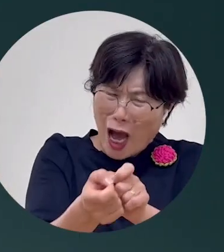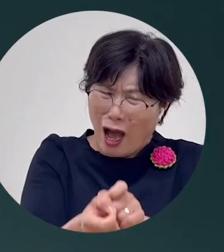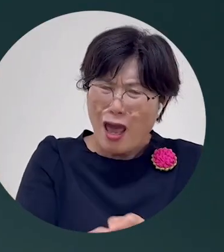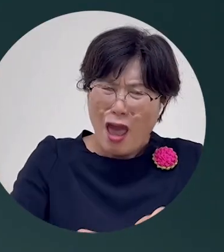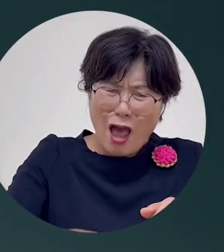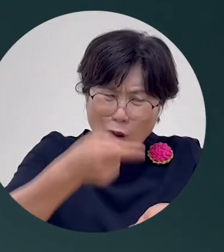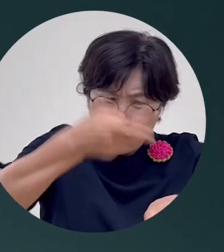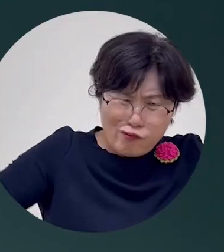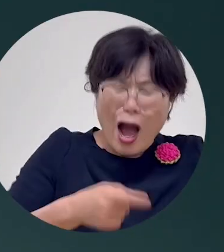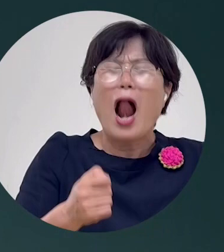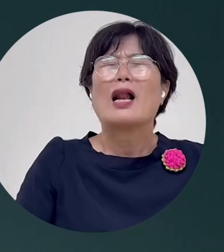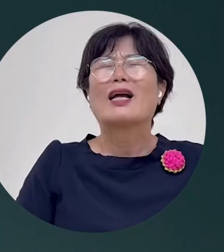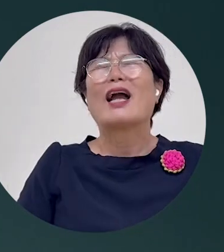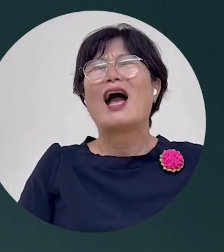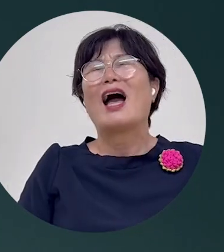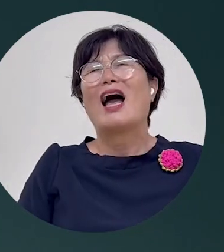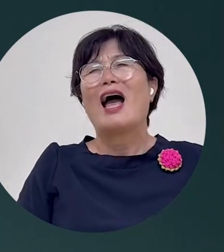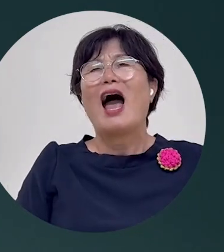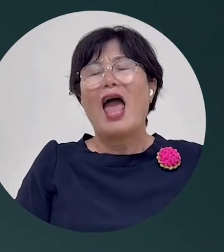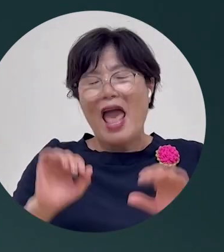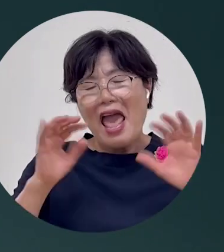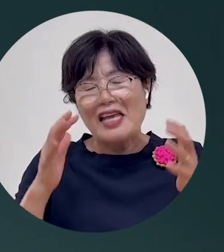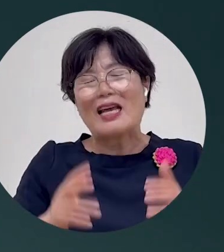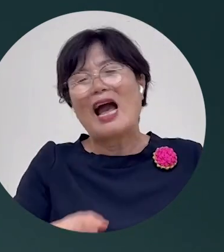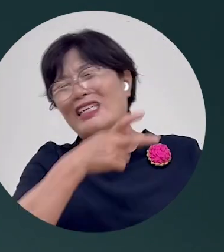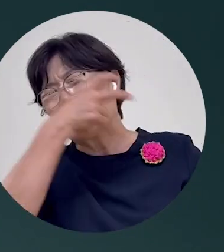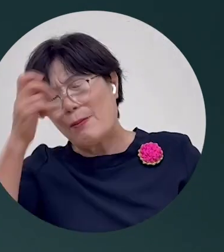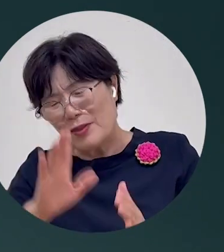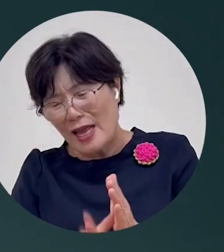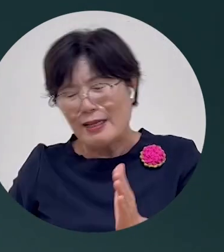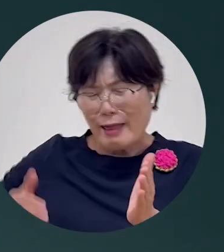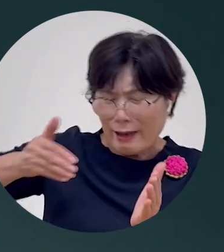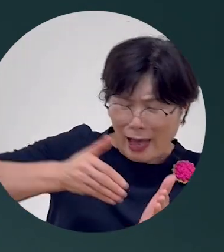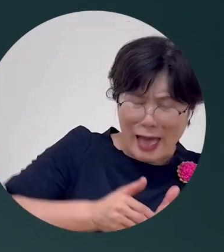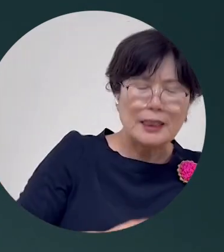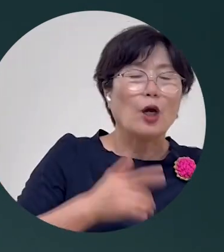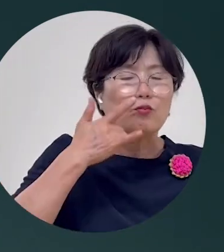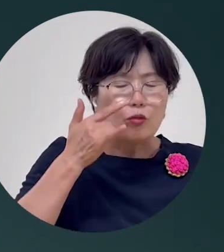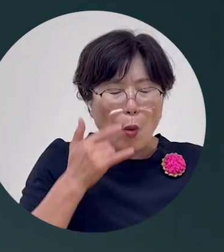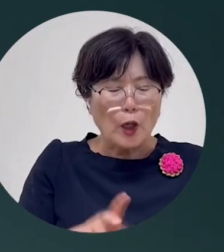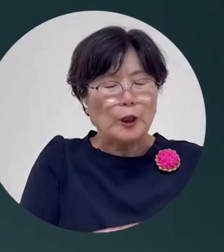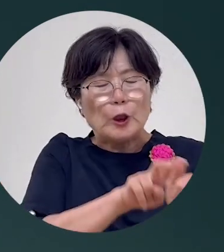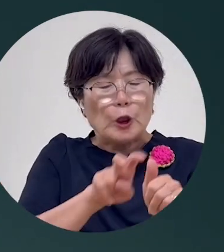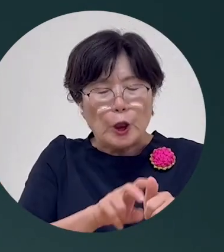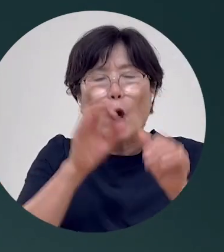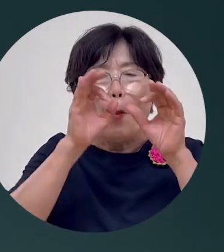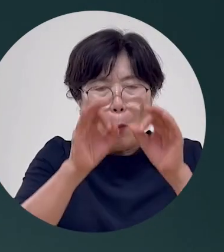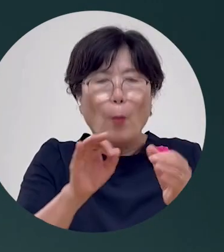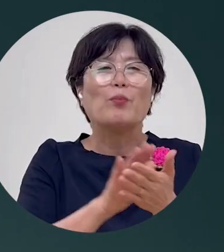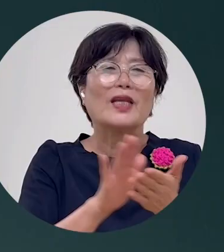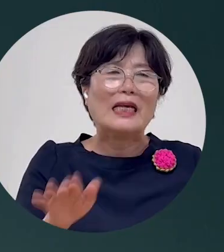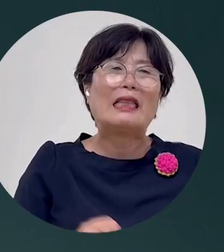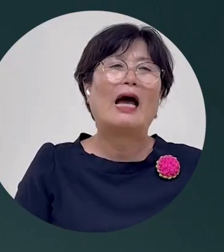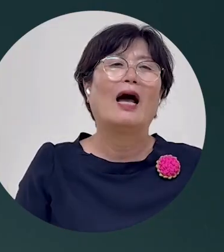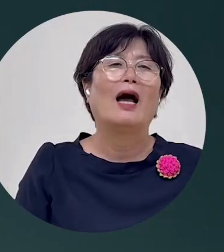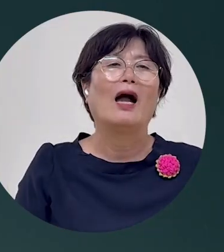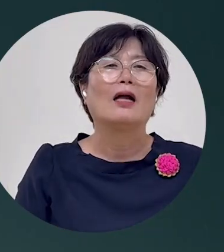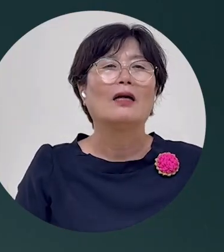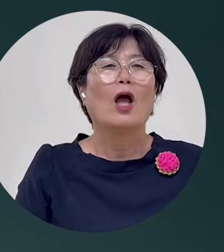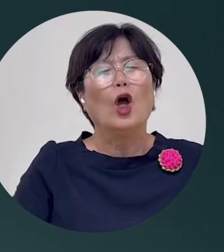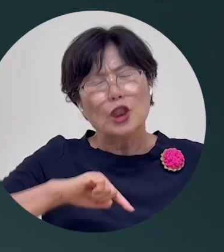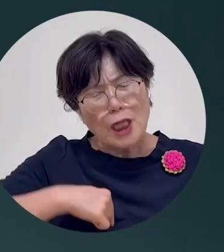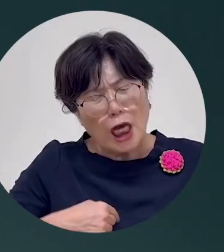않을까? 여러분, 심지어 아기가 잘 때까지 엄마 아빠는 늘 지켜봐요, 안 지켜봐요? 지켜보죠.